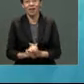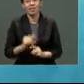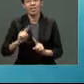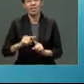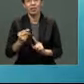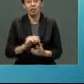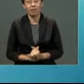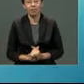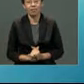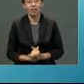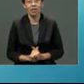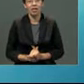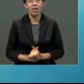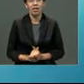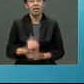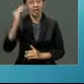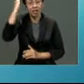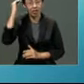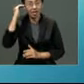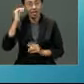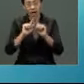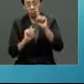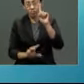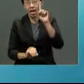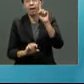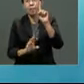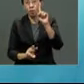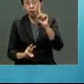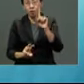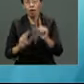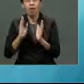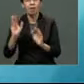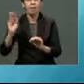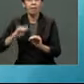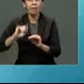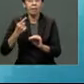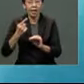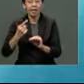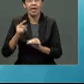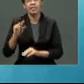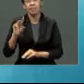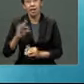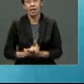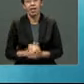ที่56ไปแล้วนะครับเป็นรายใหม่38รายแล้วก็รวมสะสมเป็น